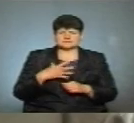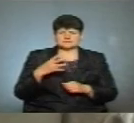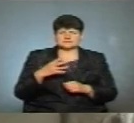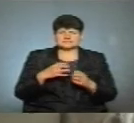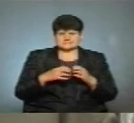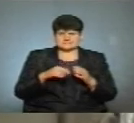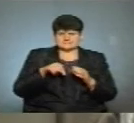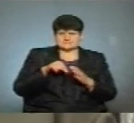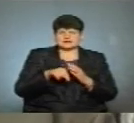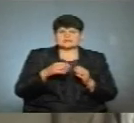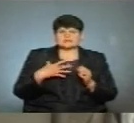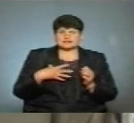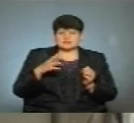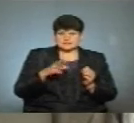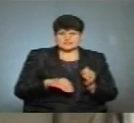серед летальних випадків